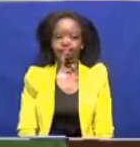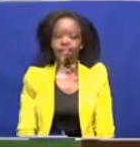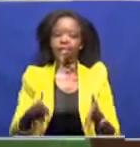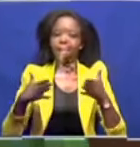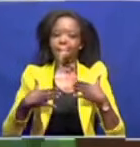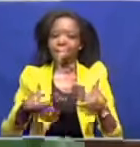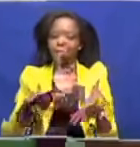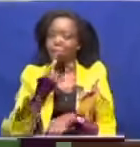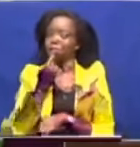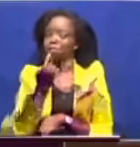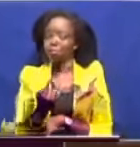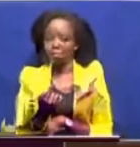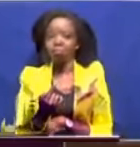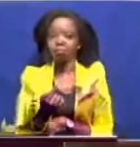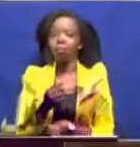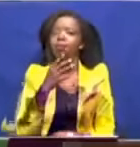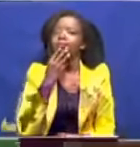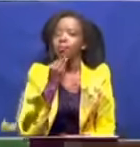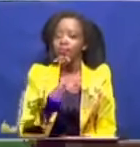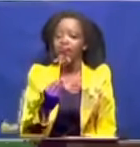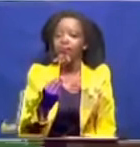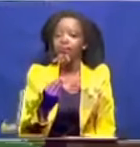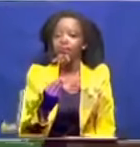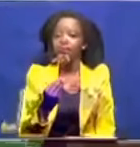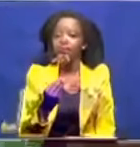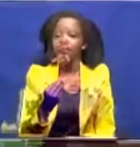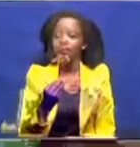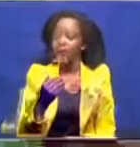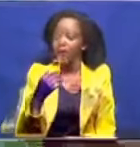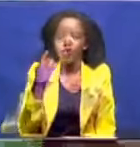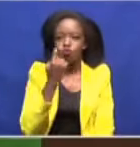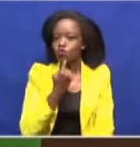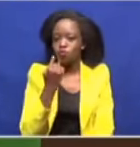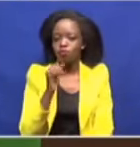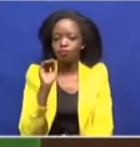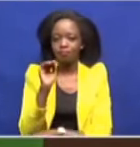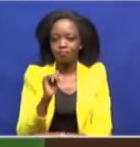Watu wanasema mwana wa Adamu kuwa ni nani?